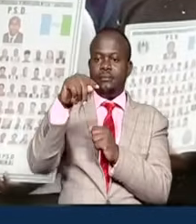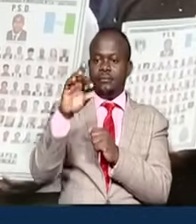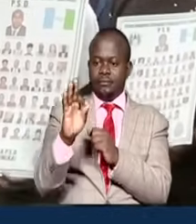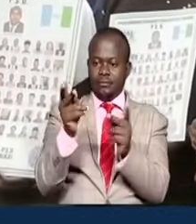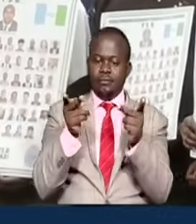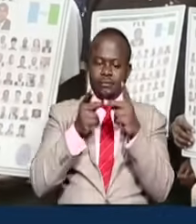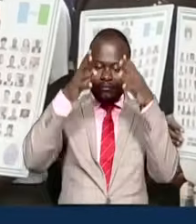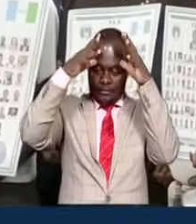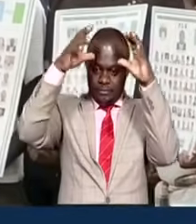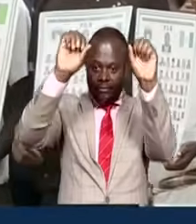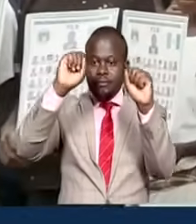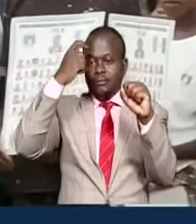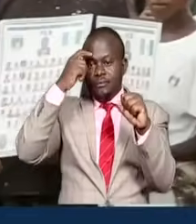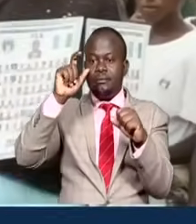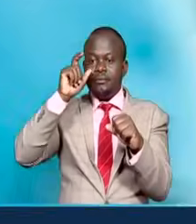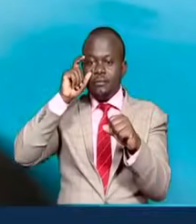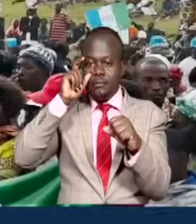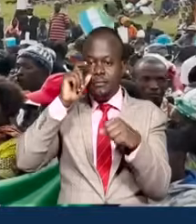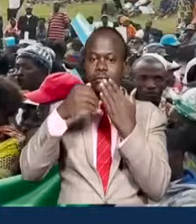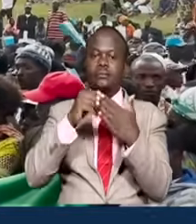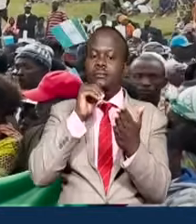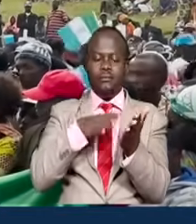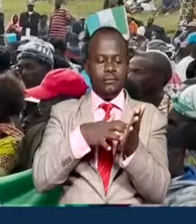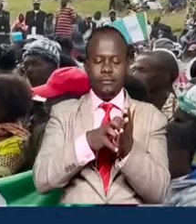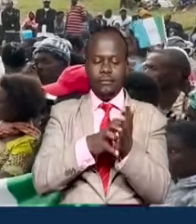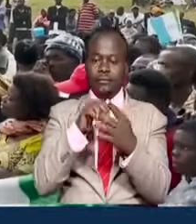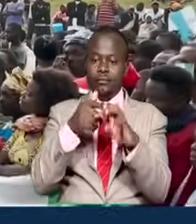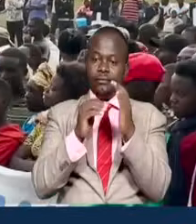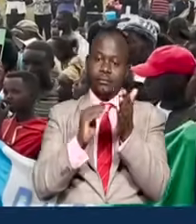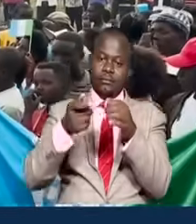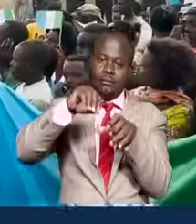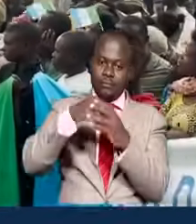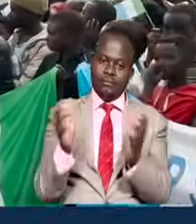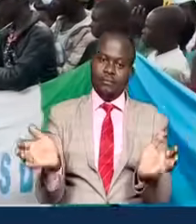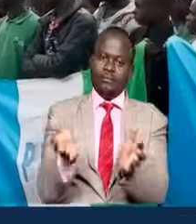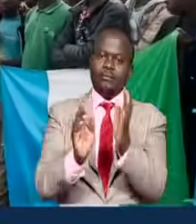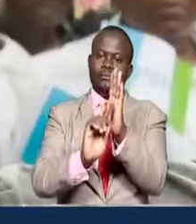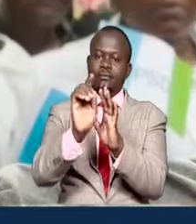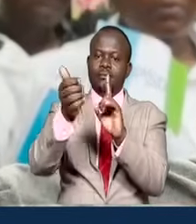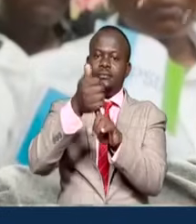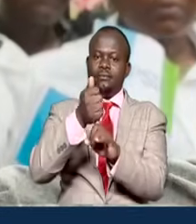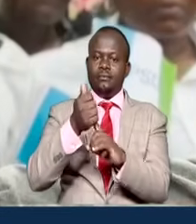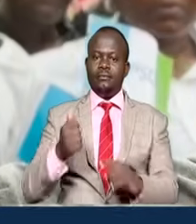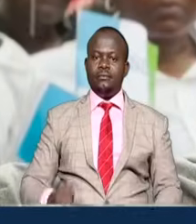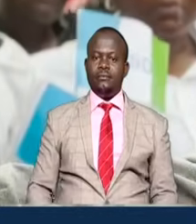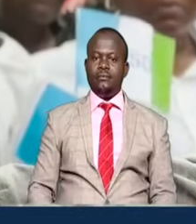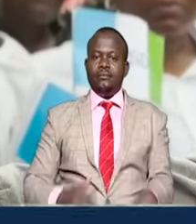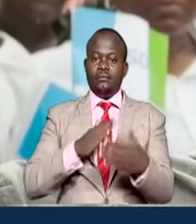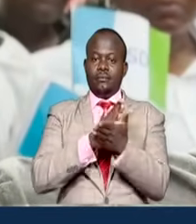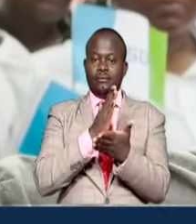mwanya wa perezida wa Repubulika Paul Kagame atari intege nke, ko ahubwo ari ukongera ikibatsi mu iterambere ryagezweho. Ko ni